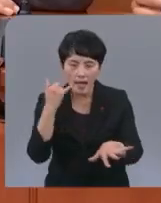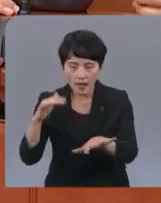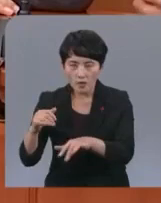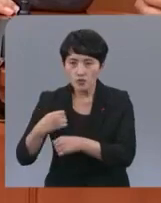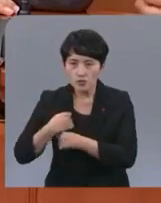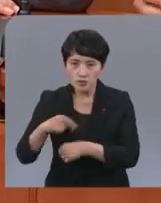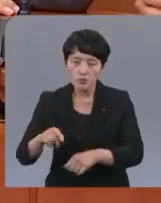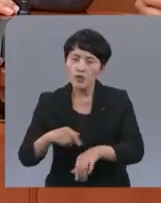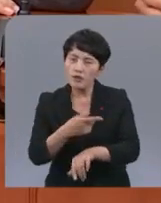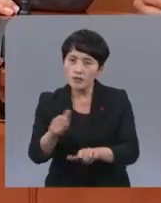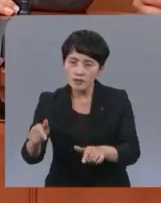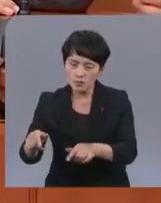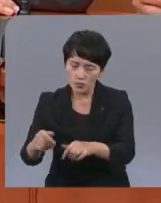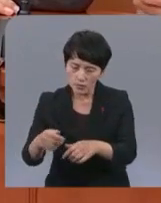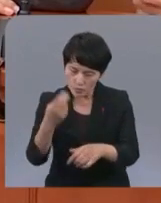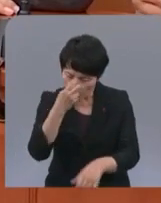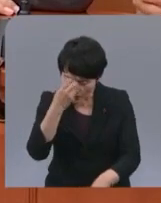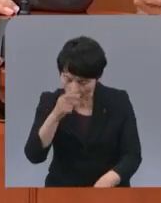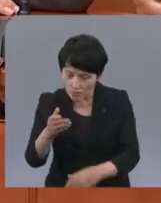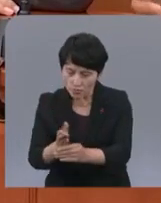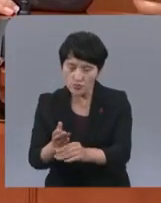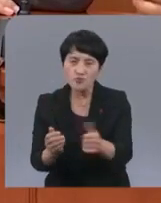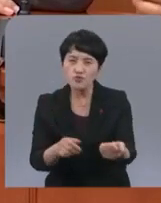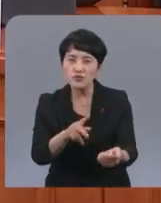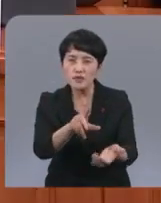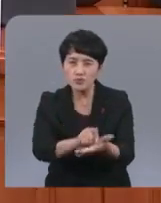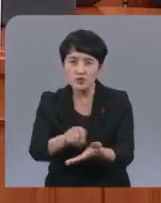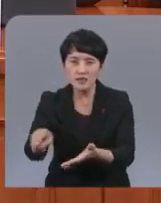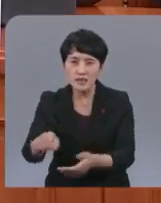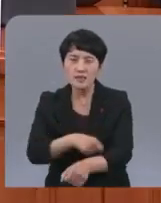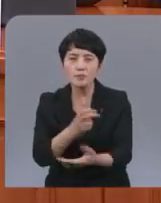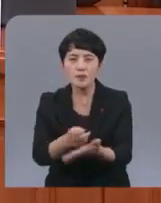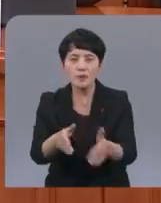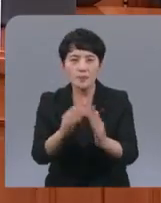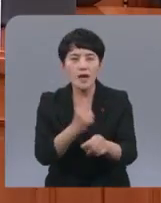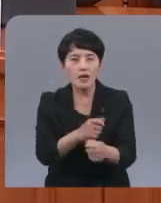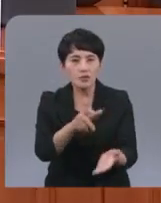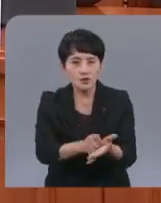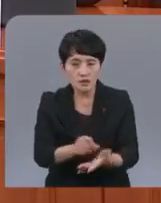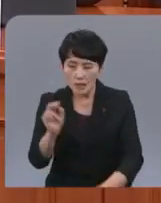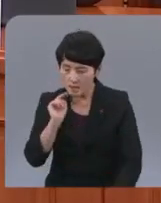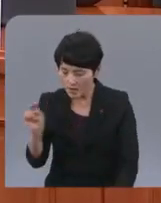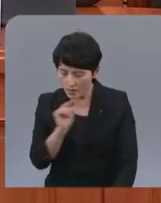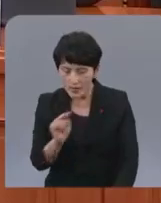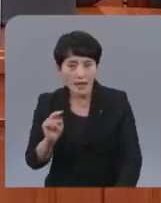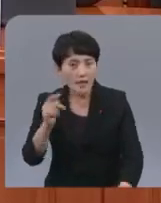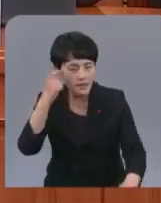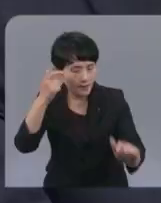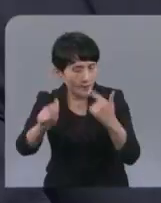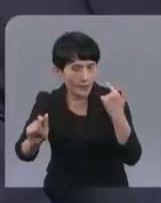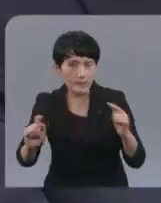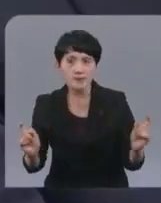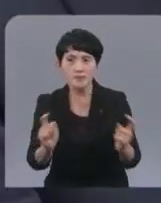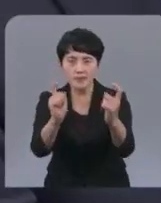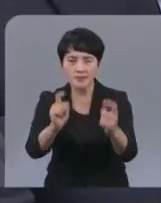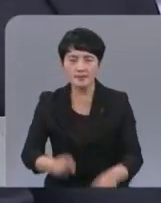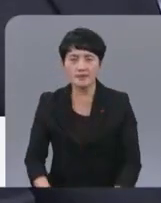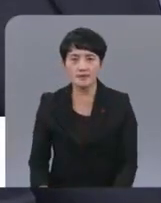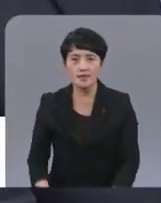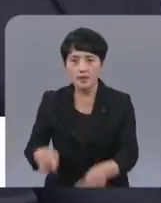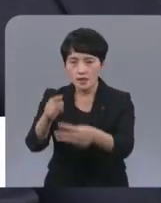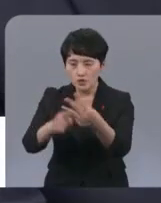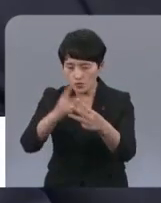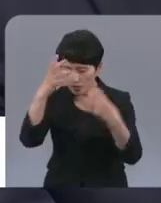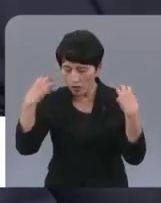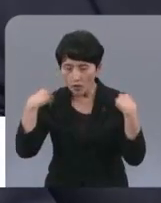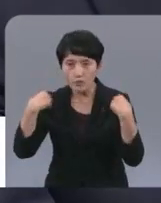です一方28日の本会議ではユ大統領の夫人金ゴニ氏の関与が取り沙汰さ